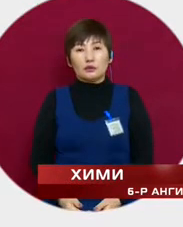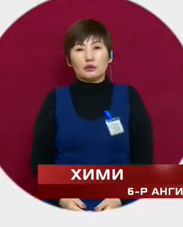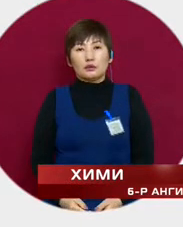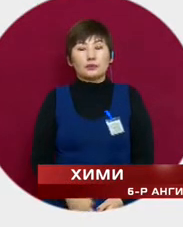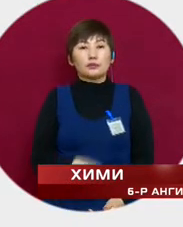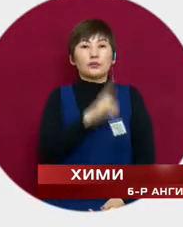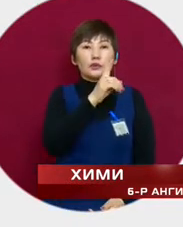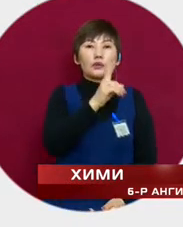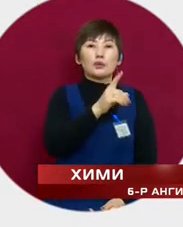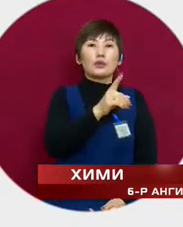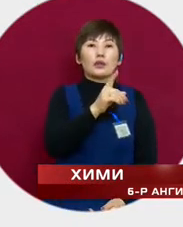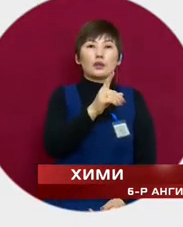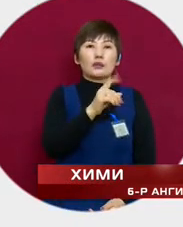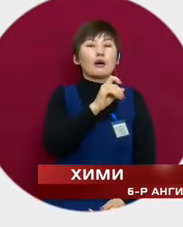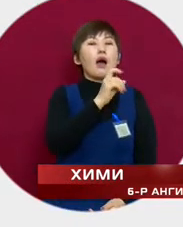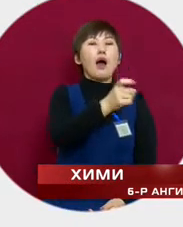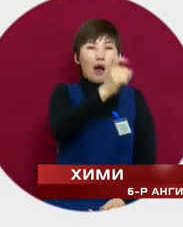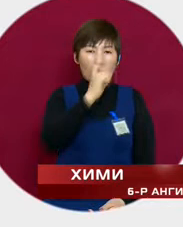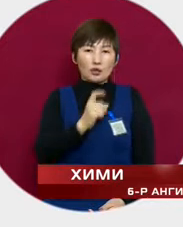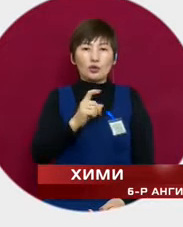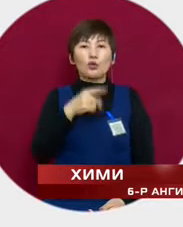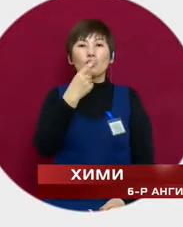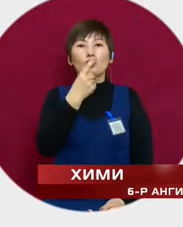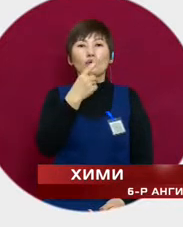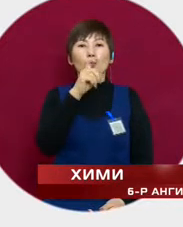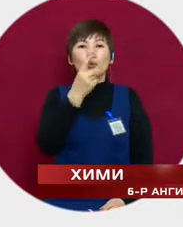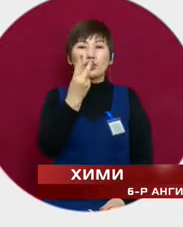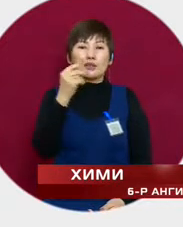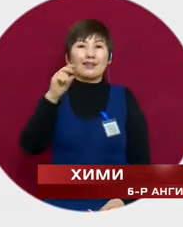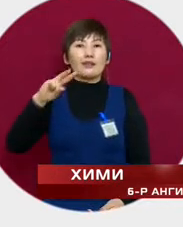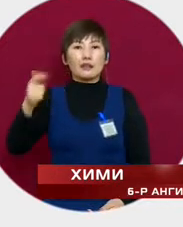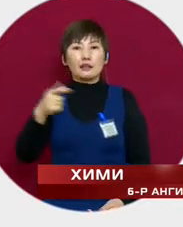За, нэгдүгээр асуултны хариулт нь хүчлэг орчинд улаан байдаг.